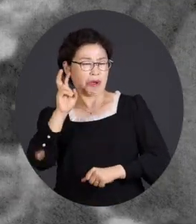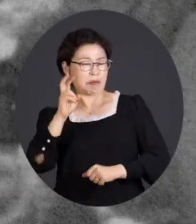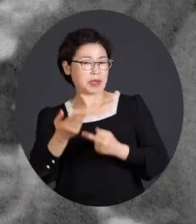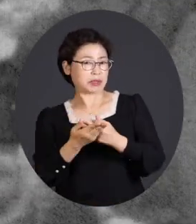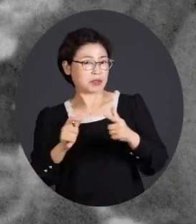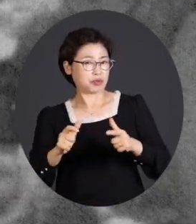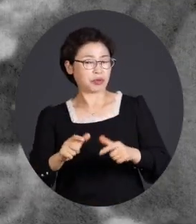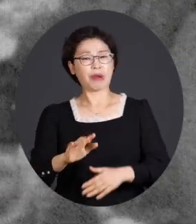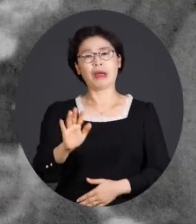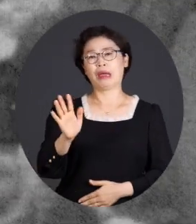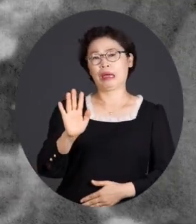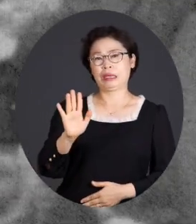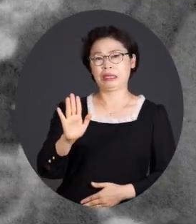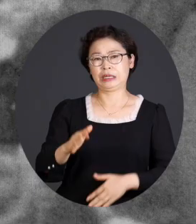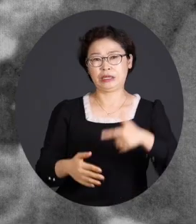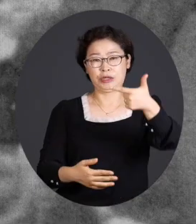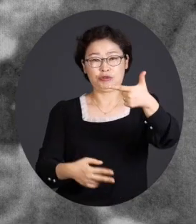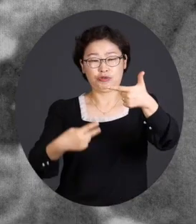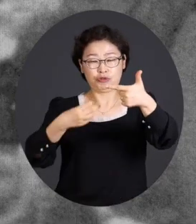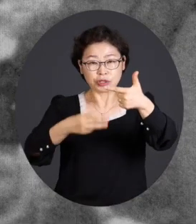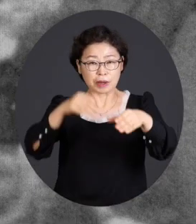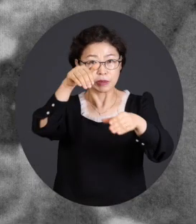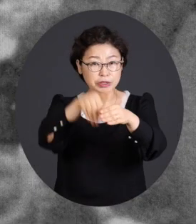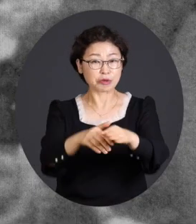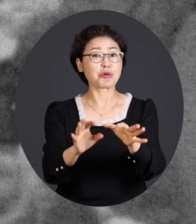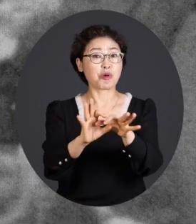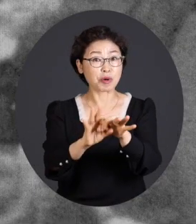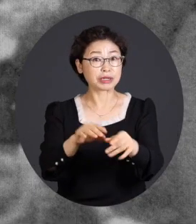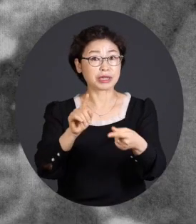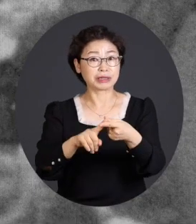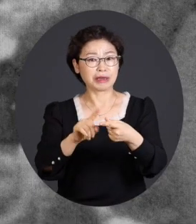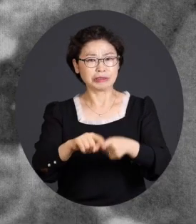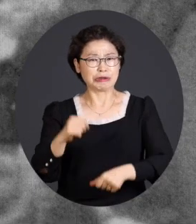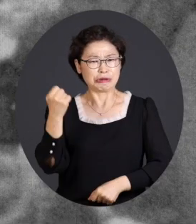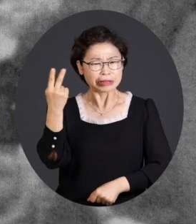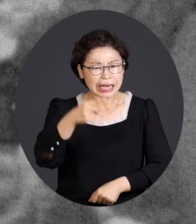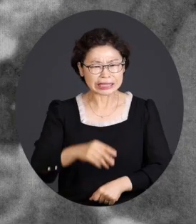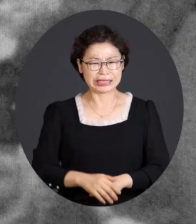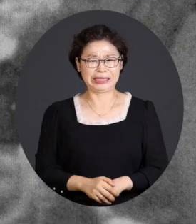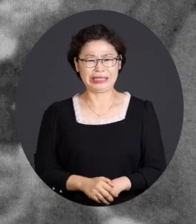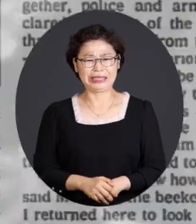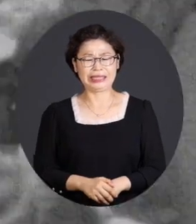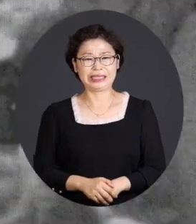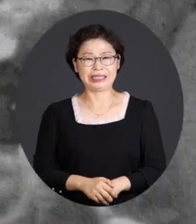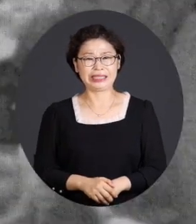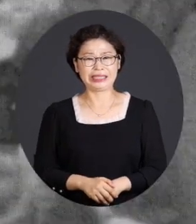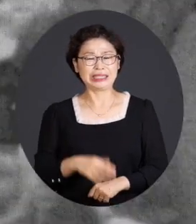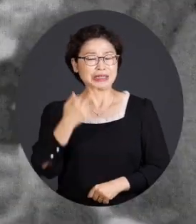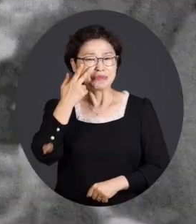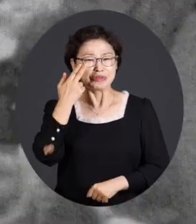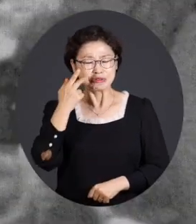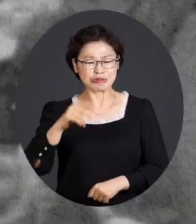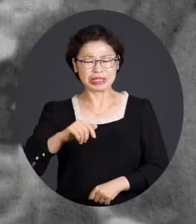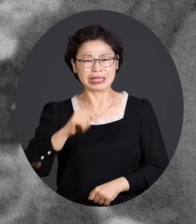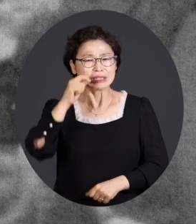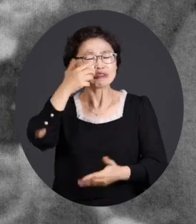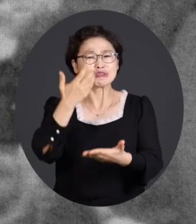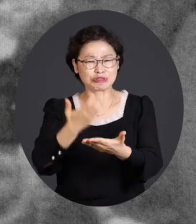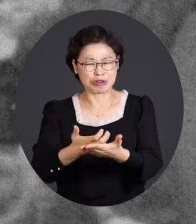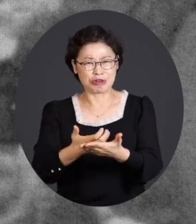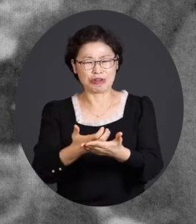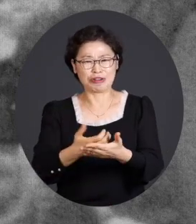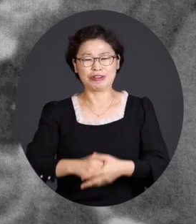그런데 웬걸요? 6.23 재선거마저 실패합니다. 미군정은 충격을 넘어